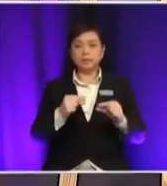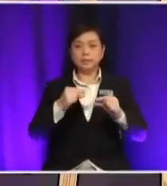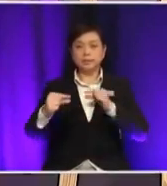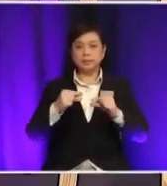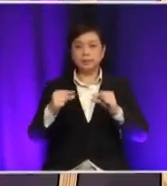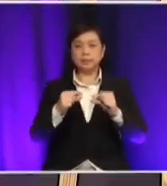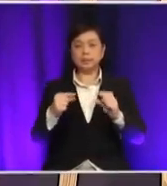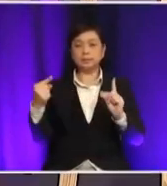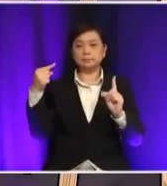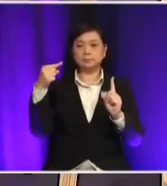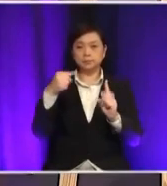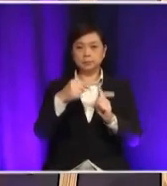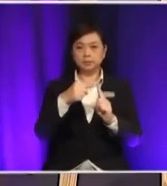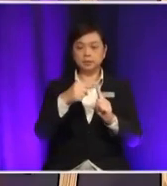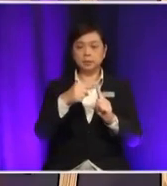bertentangan